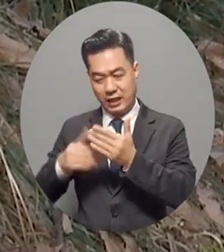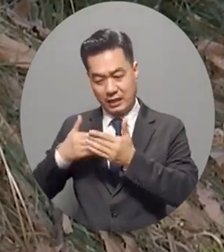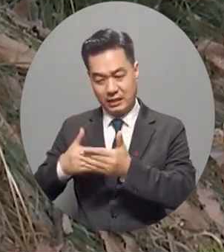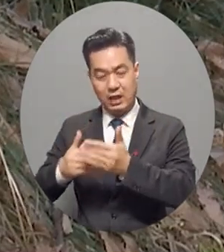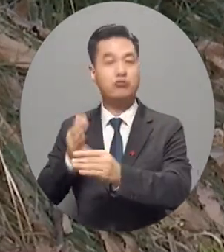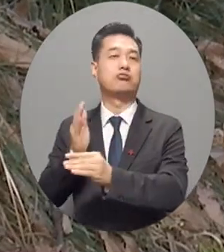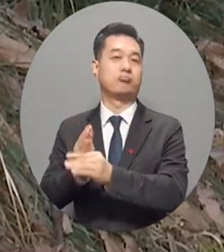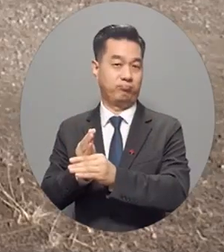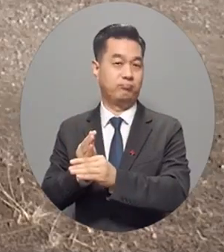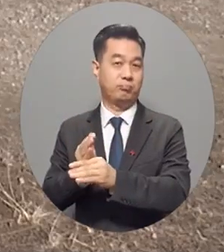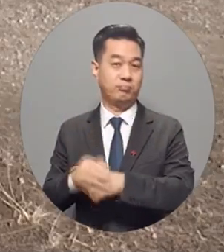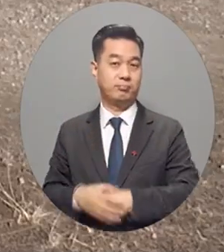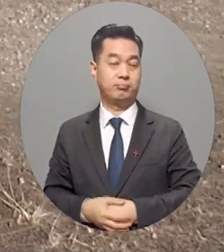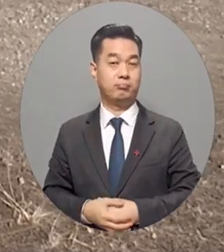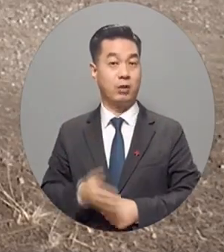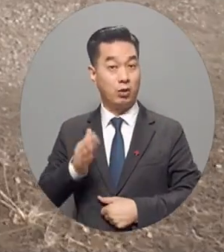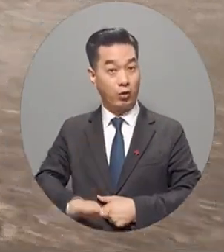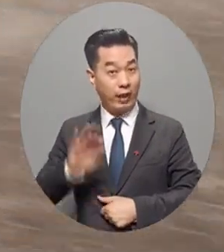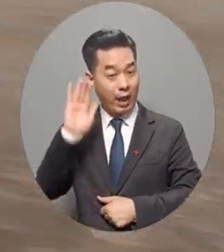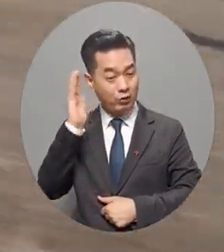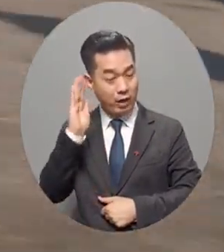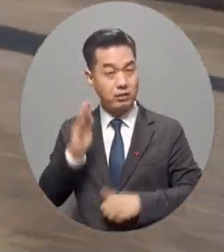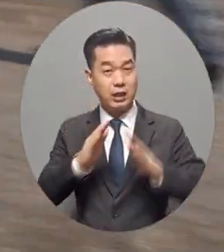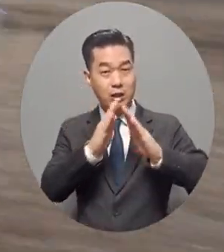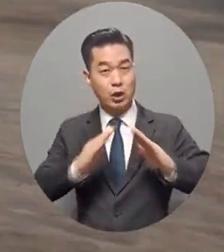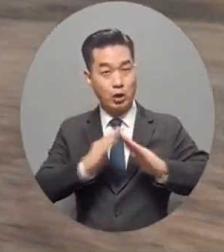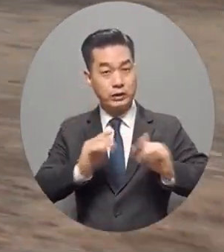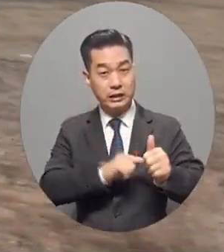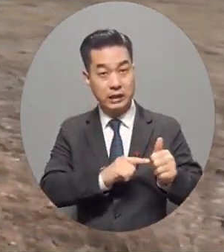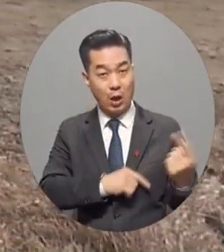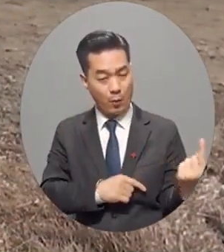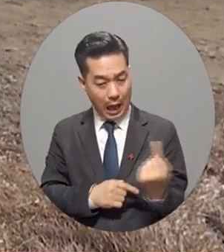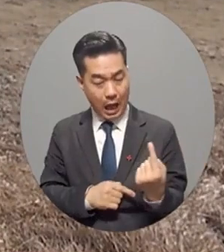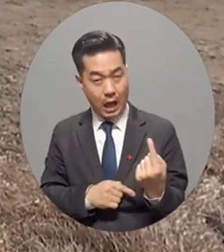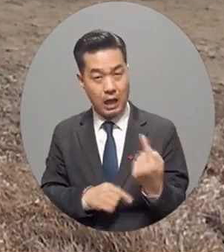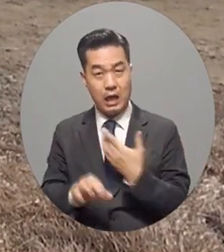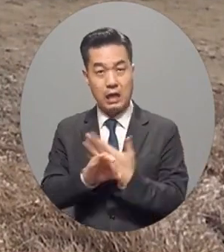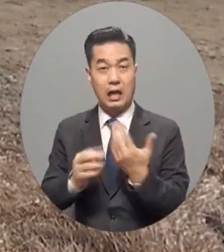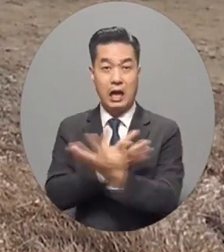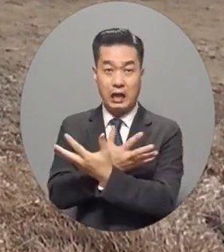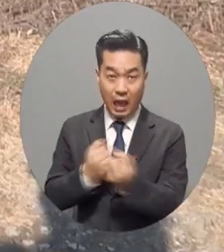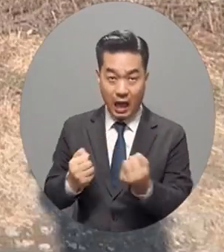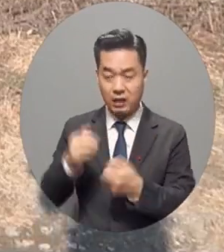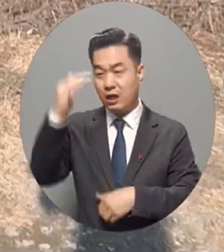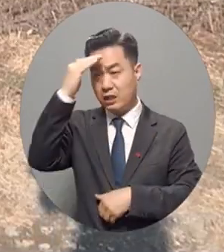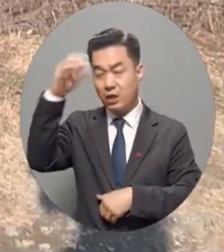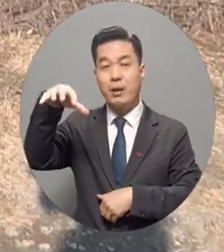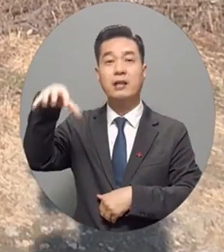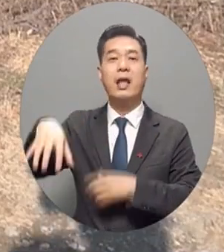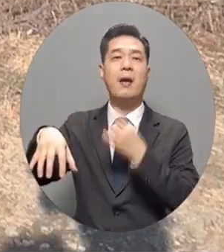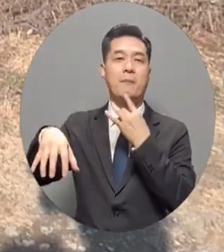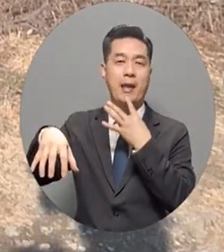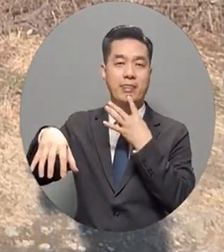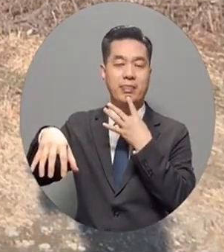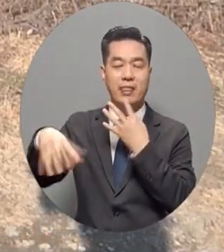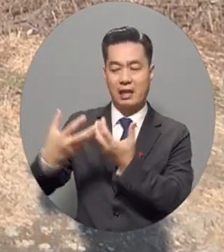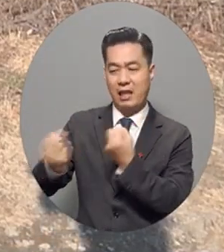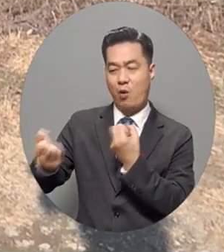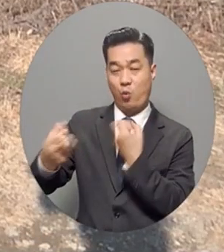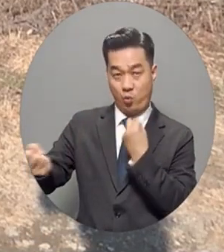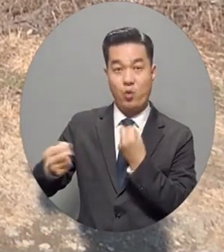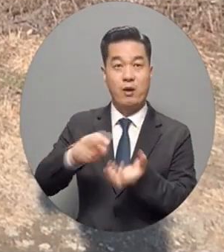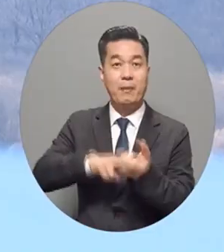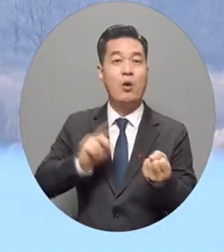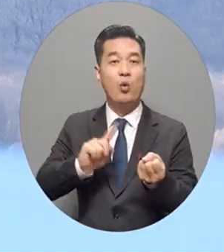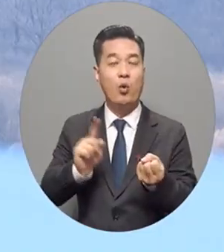중이었습니다. 그런데 최근 전 씨 측이 나타나 가계약자에게 전망대 부지만 매입을 시도한 겁니다. 당시